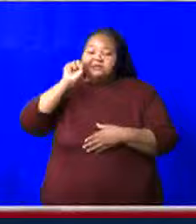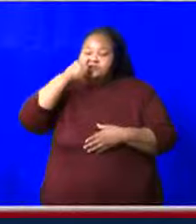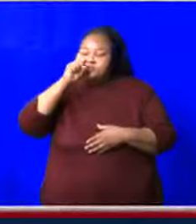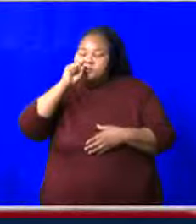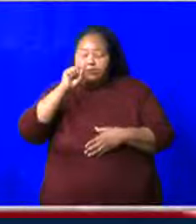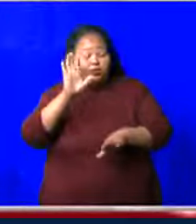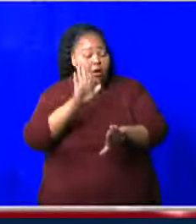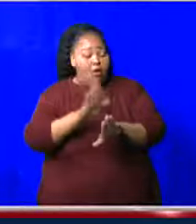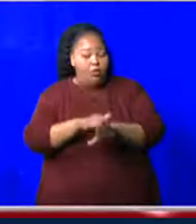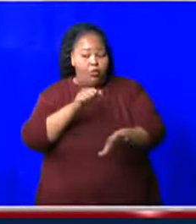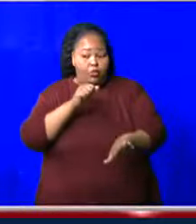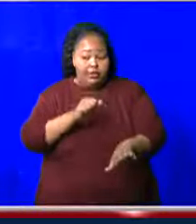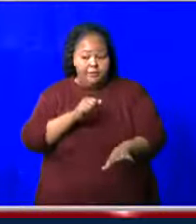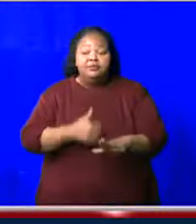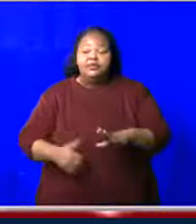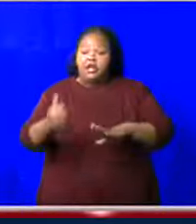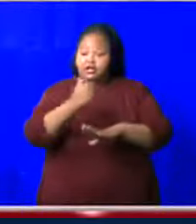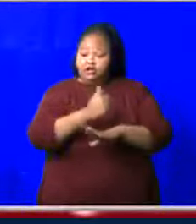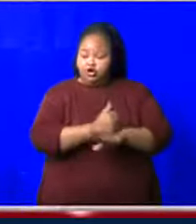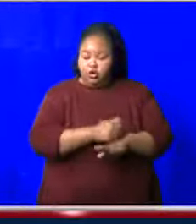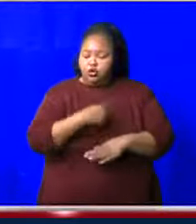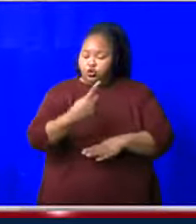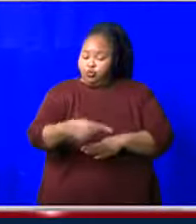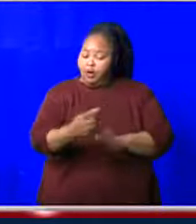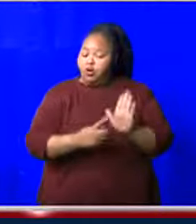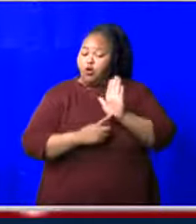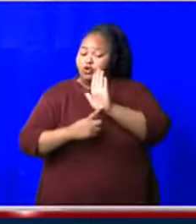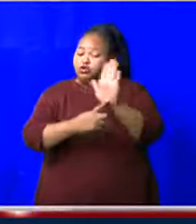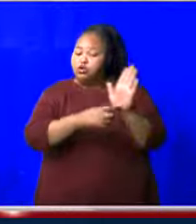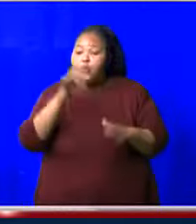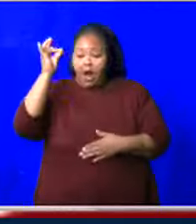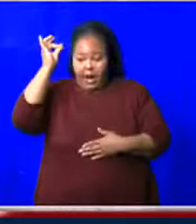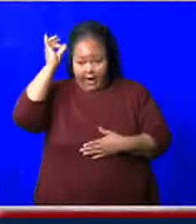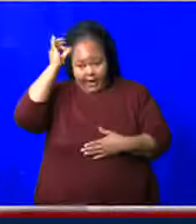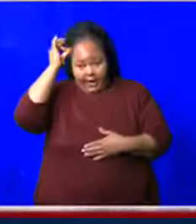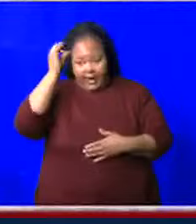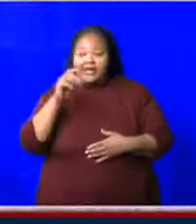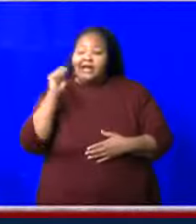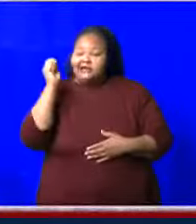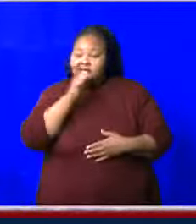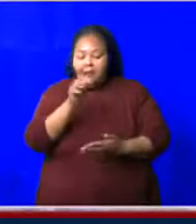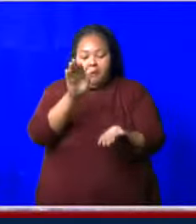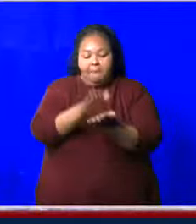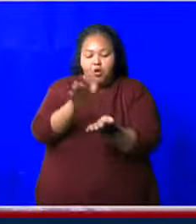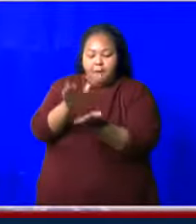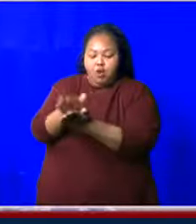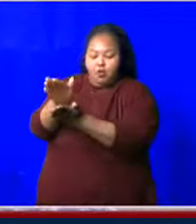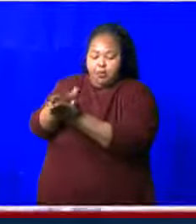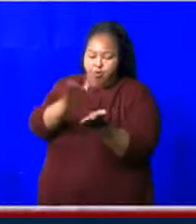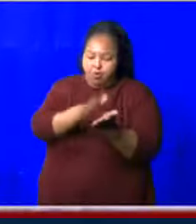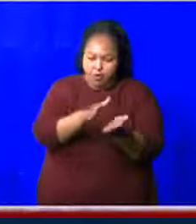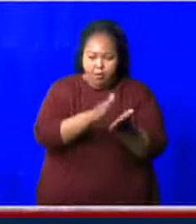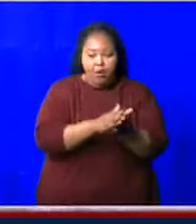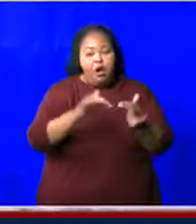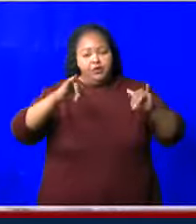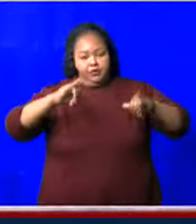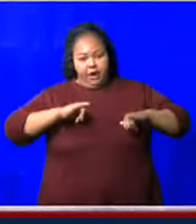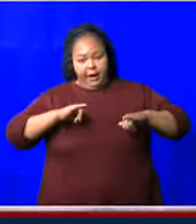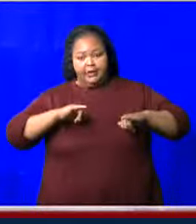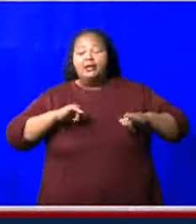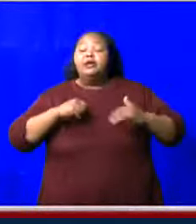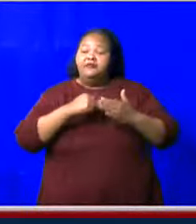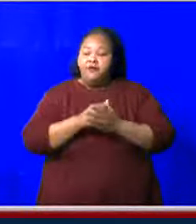wakhombisa ingwenyama lapho seyihlelembiswa khona inyama ipakishe ngalokusezingeni leliphakeme ilungiselelwe kuyawungena khona